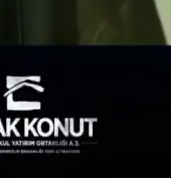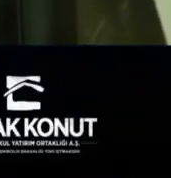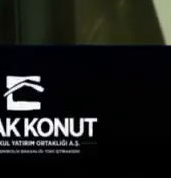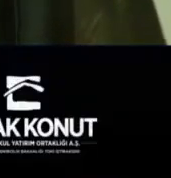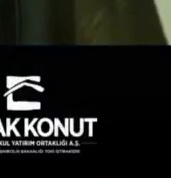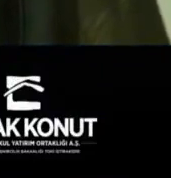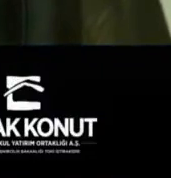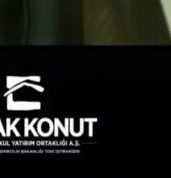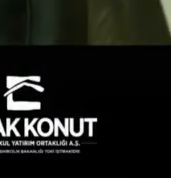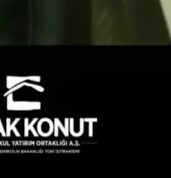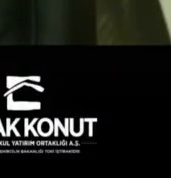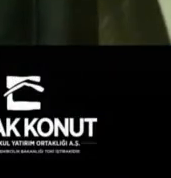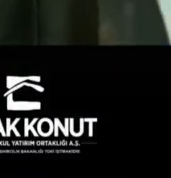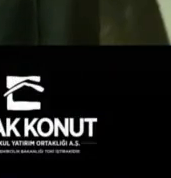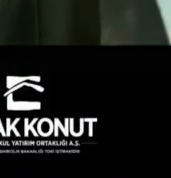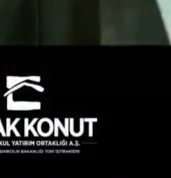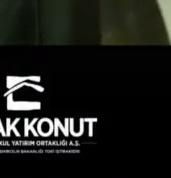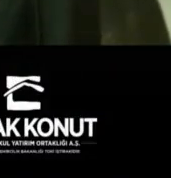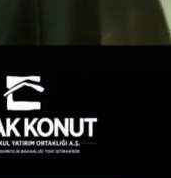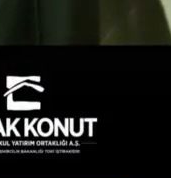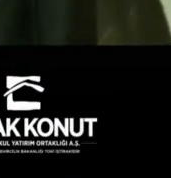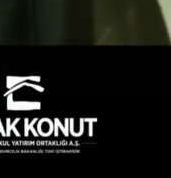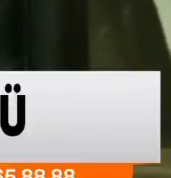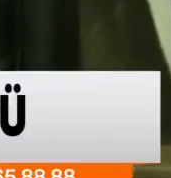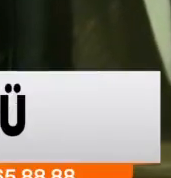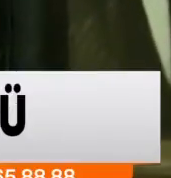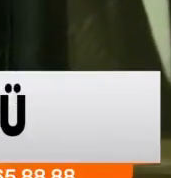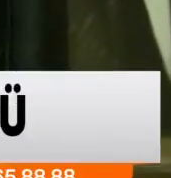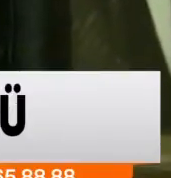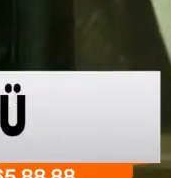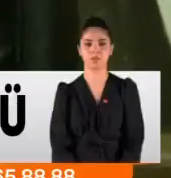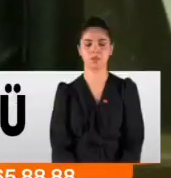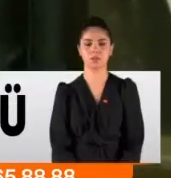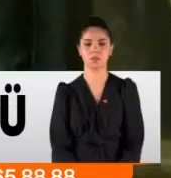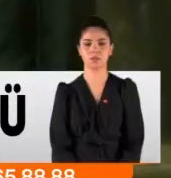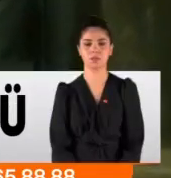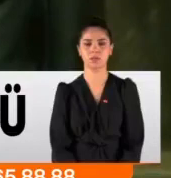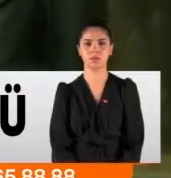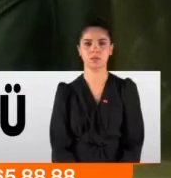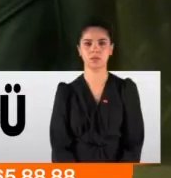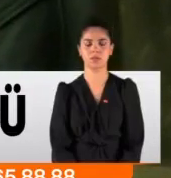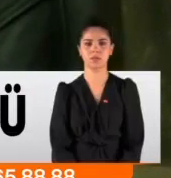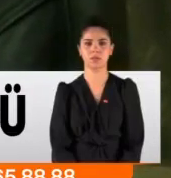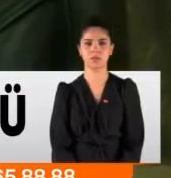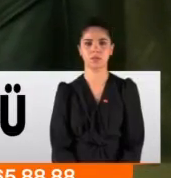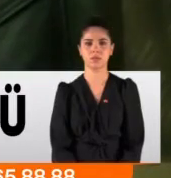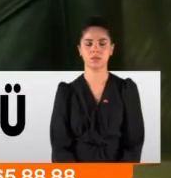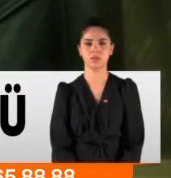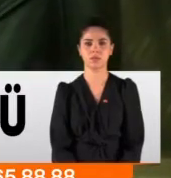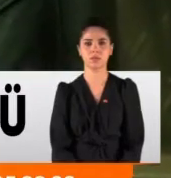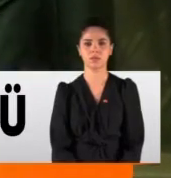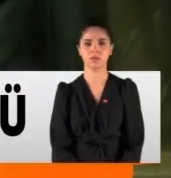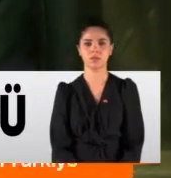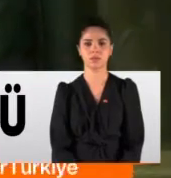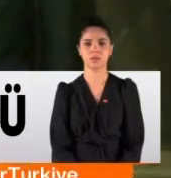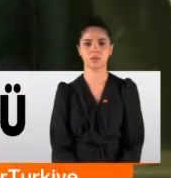hareketidir. Bir ayaklanma hareketidir. Ve bu vatana ihanet hareketinin bedelini de tabii